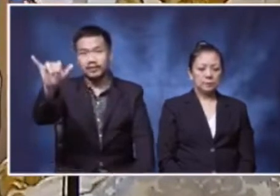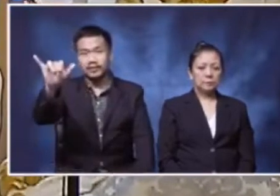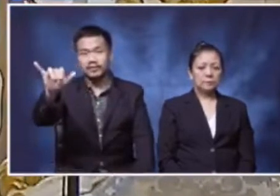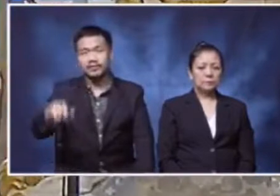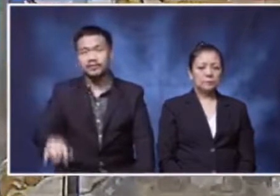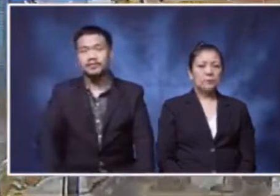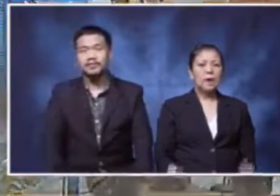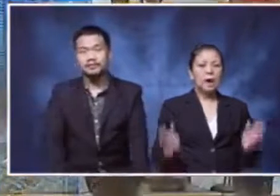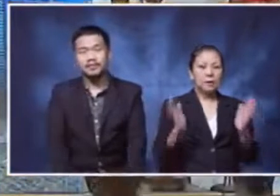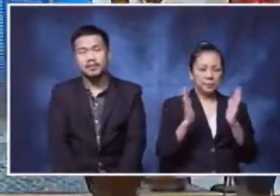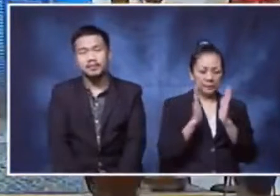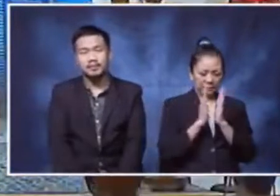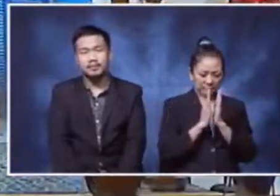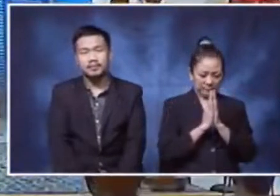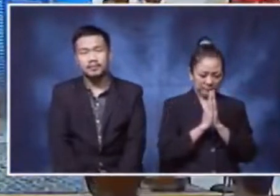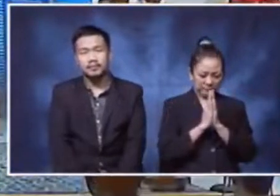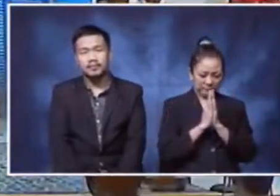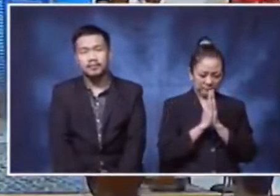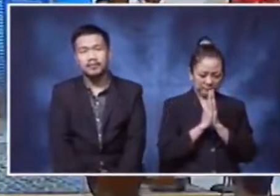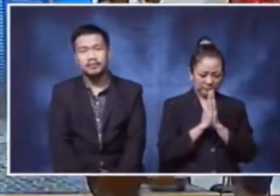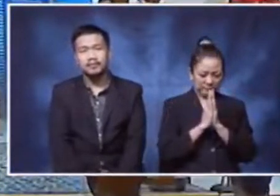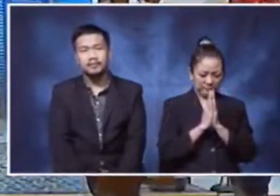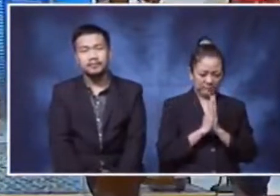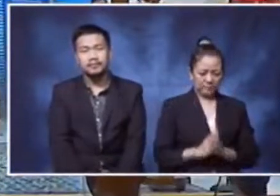hanggan. Amen.